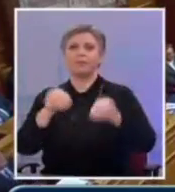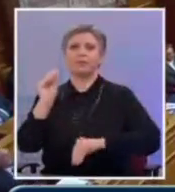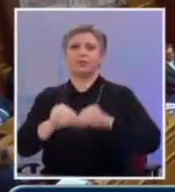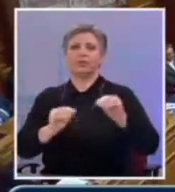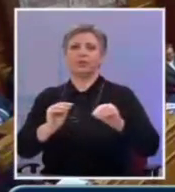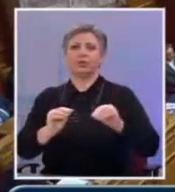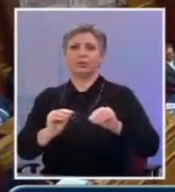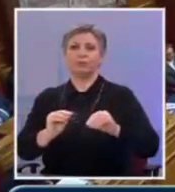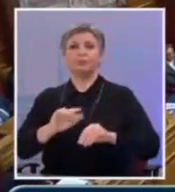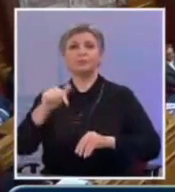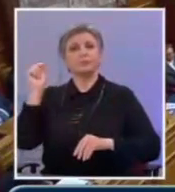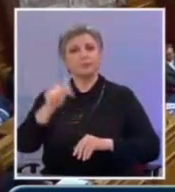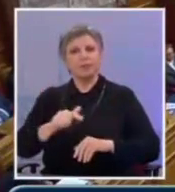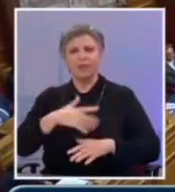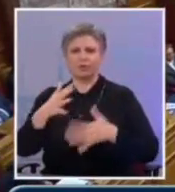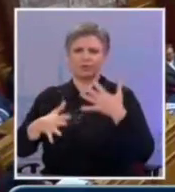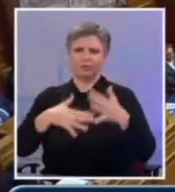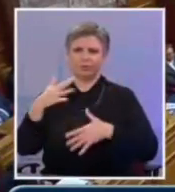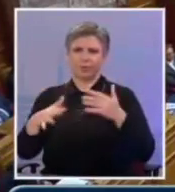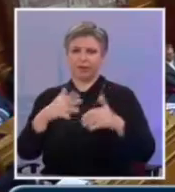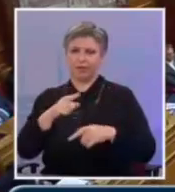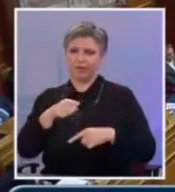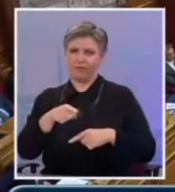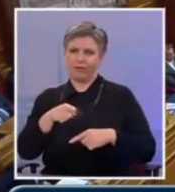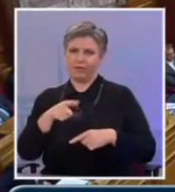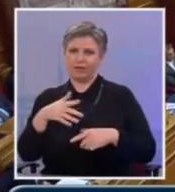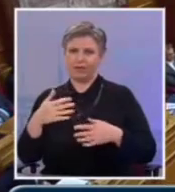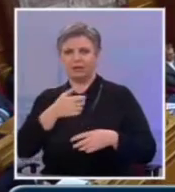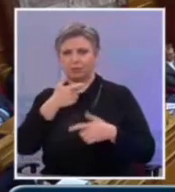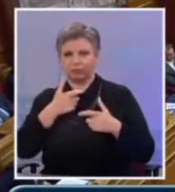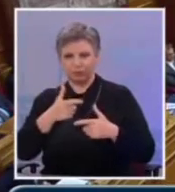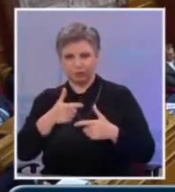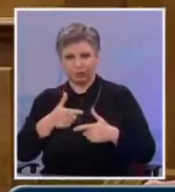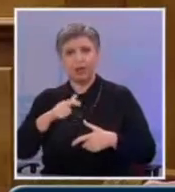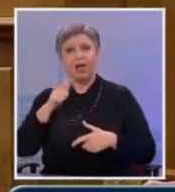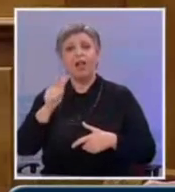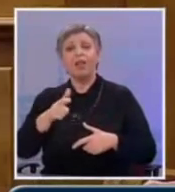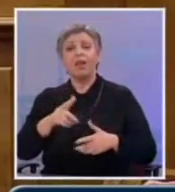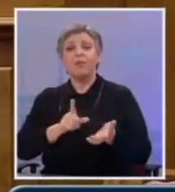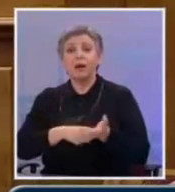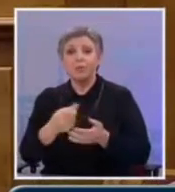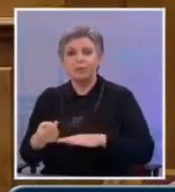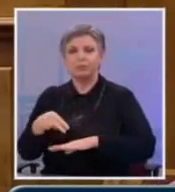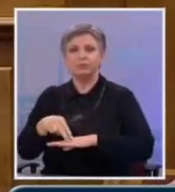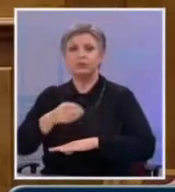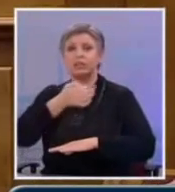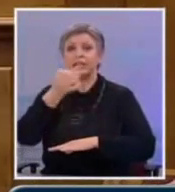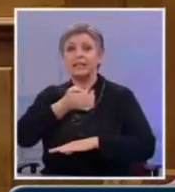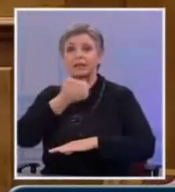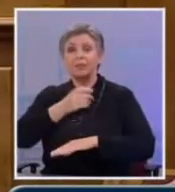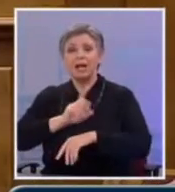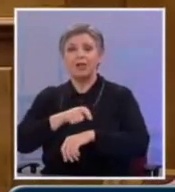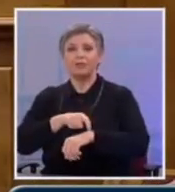όχι να δώσουμε παράταση ζωής, παρακαλώ στην κυβέρνηση ψηφίζοντας τον προϋπολογισμό.